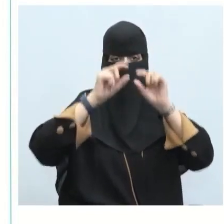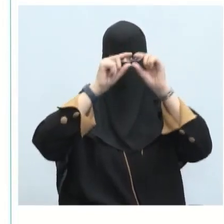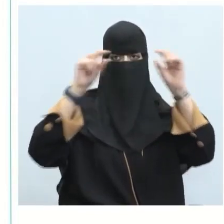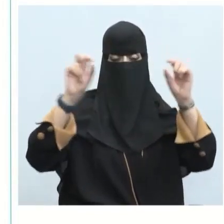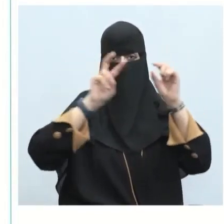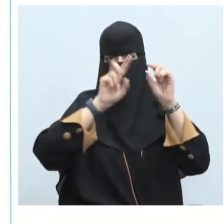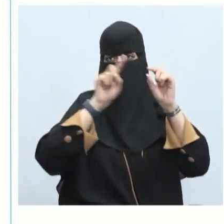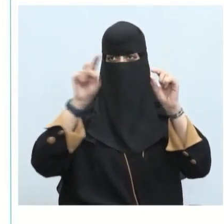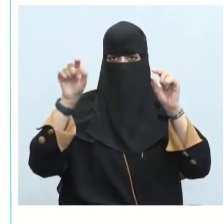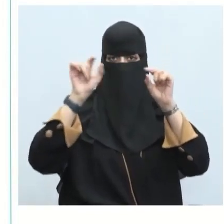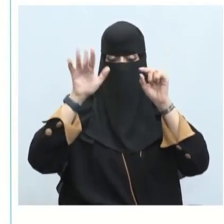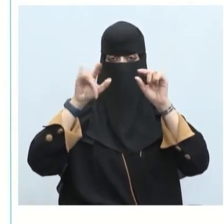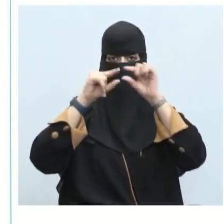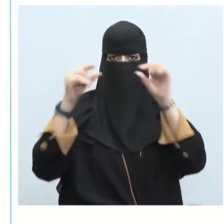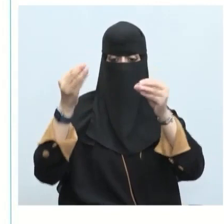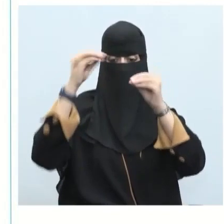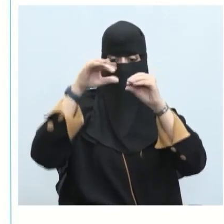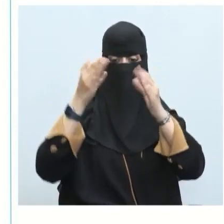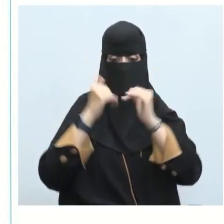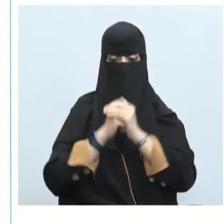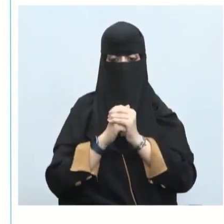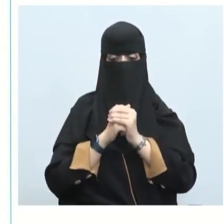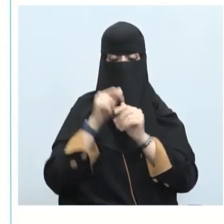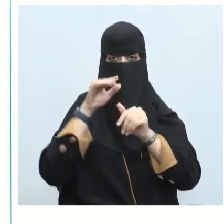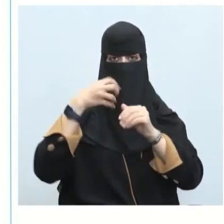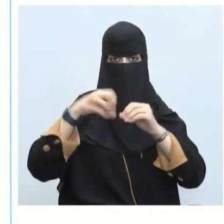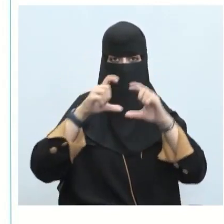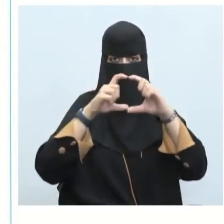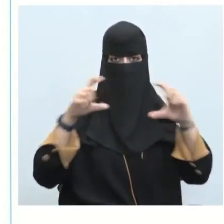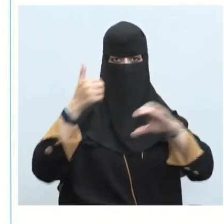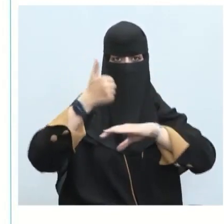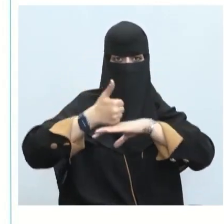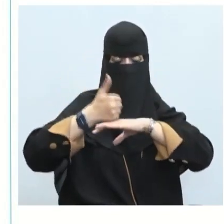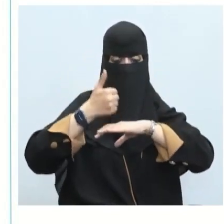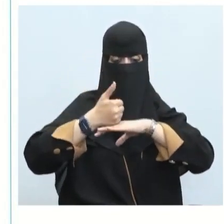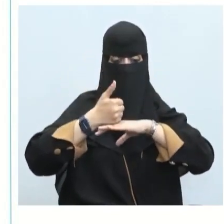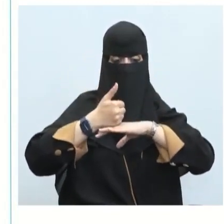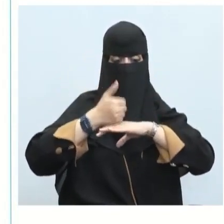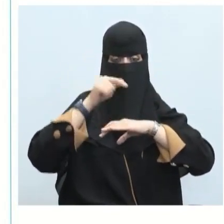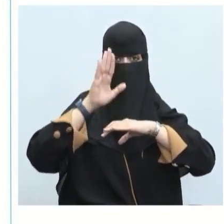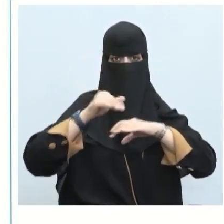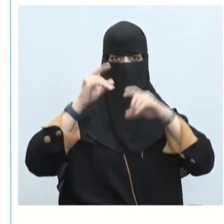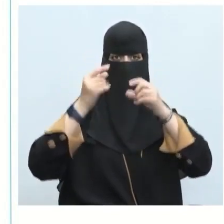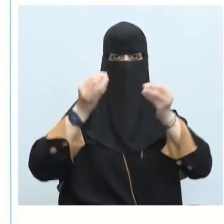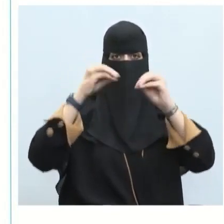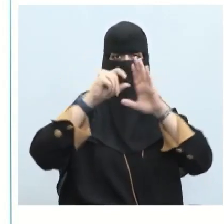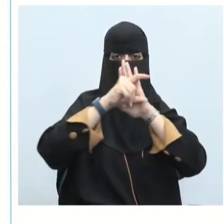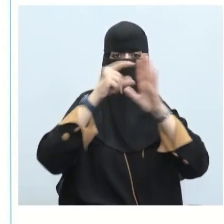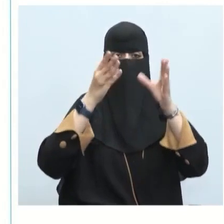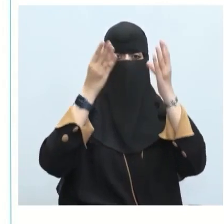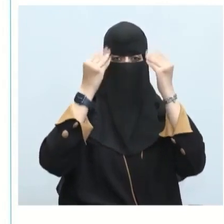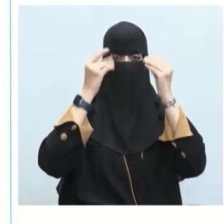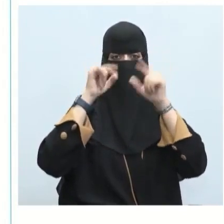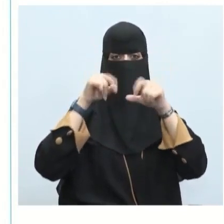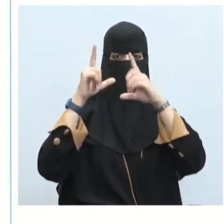ازرار محتويات الموقع ايضا الجزء الرئيس ويحتوي على المحتوى ومجموعه من